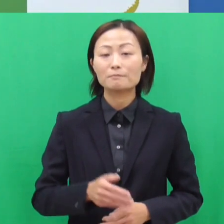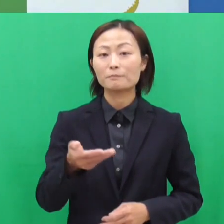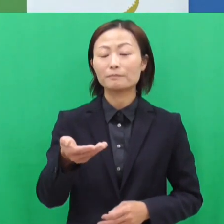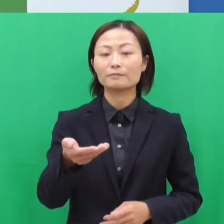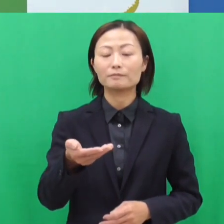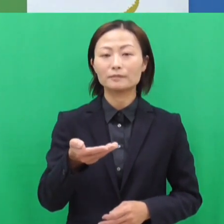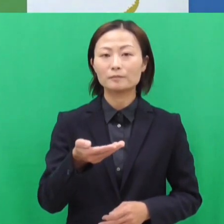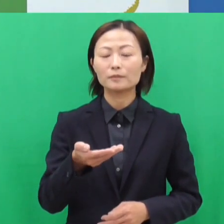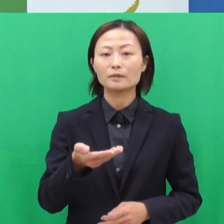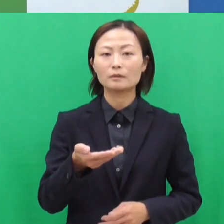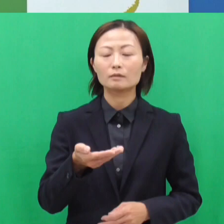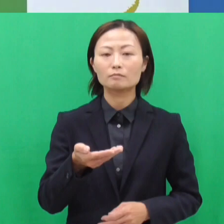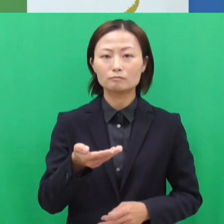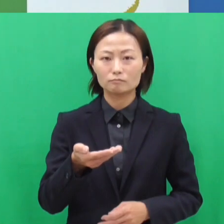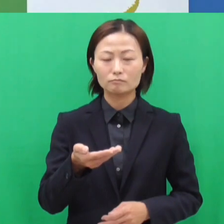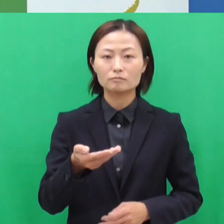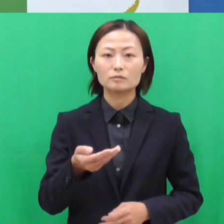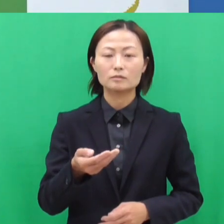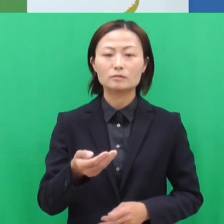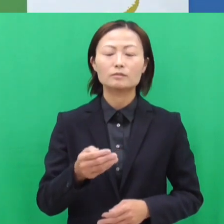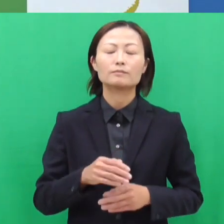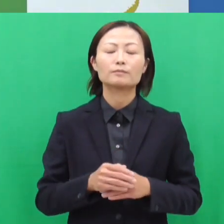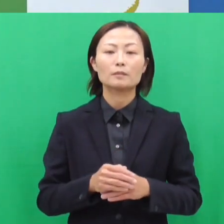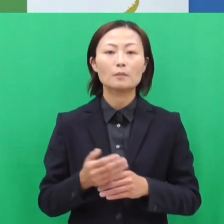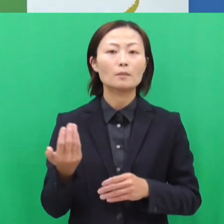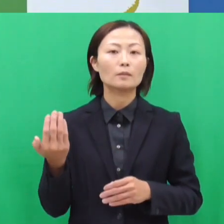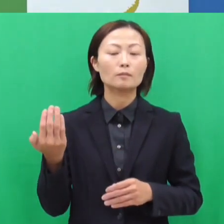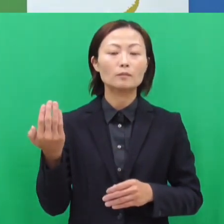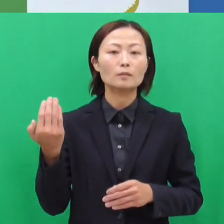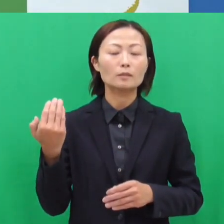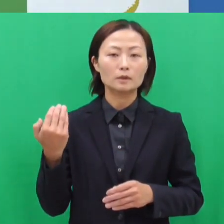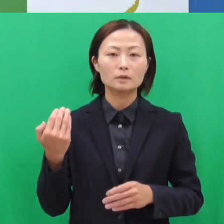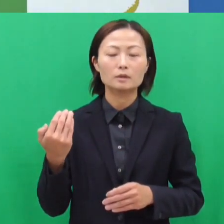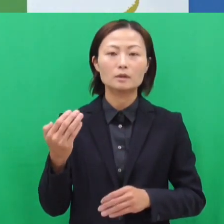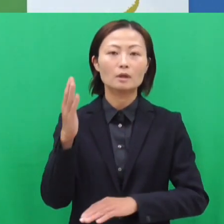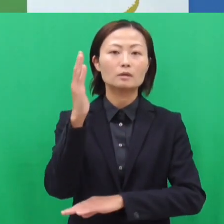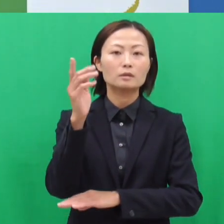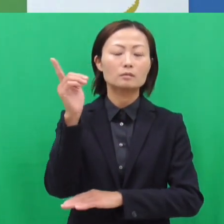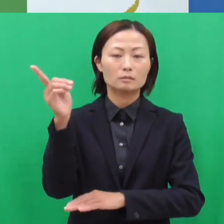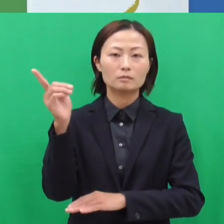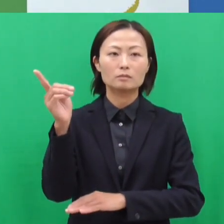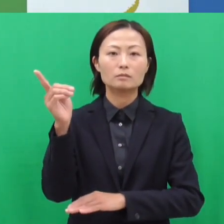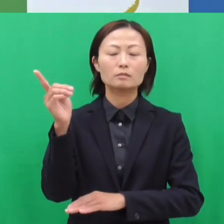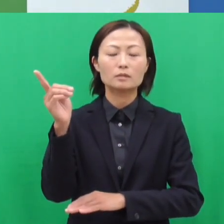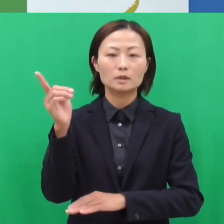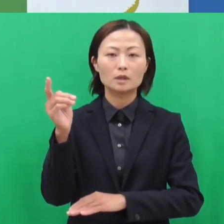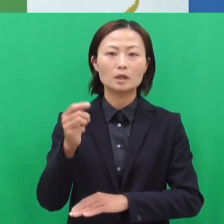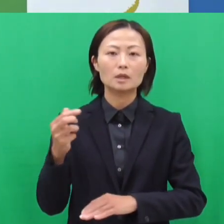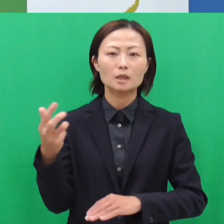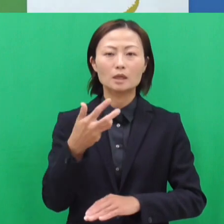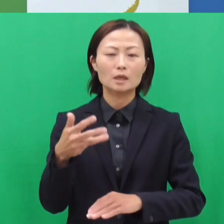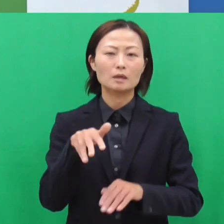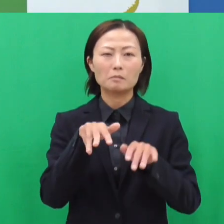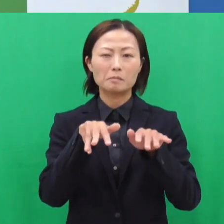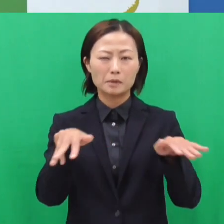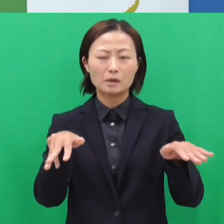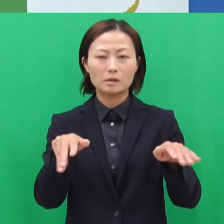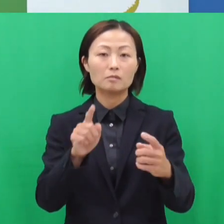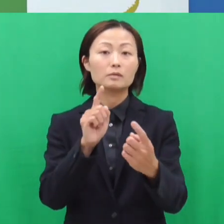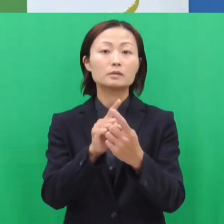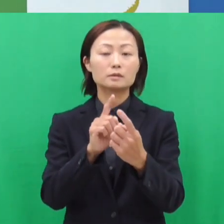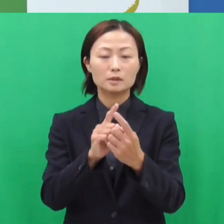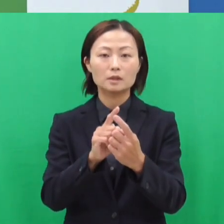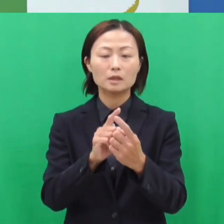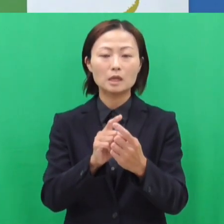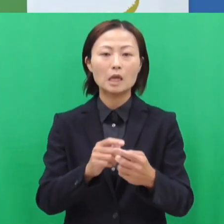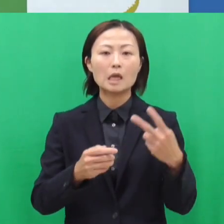をすいませんちょっとあの国の方の動きでですねあの先日制度が開いたコロナの方で大葉っぱの備える